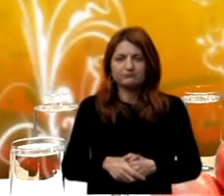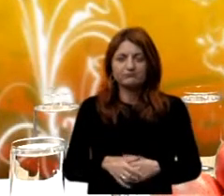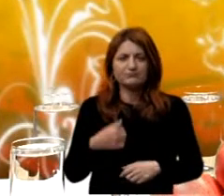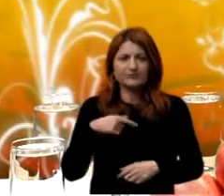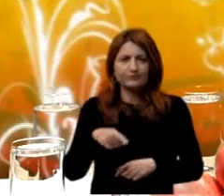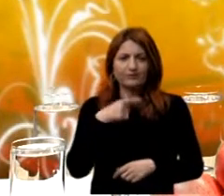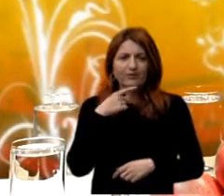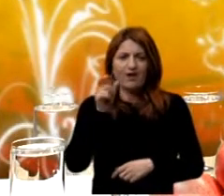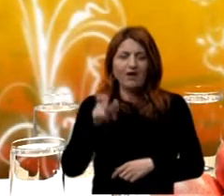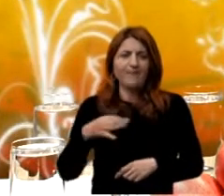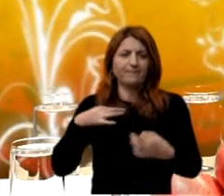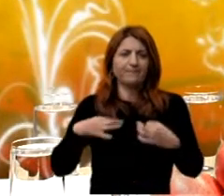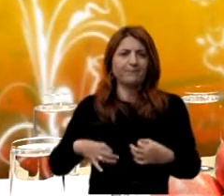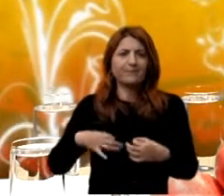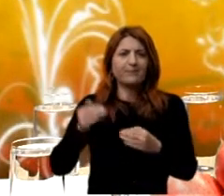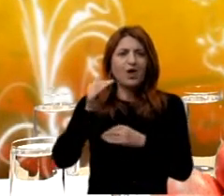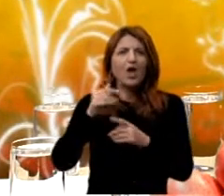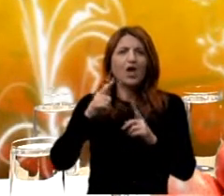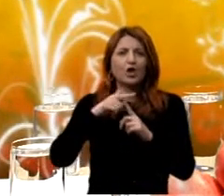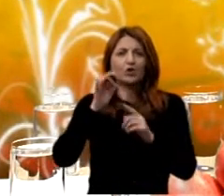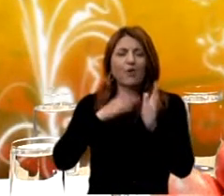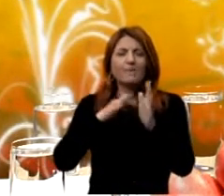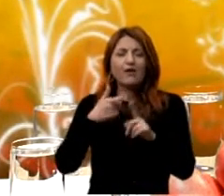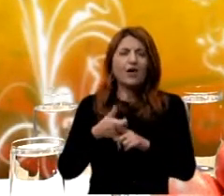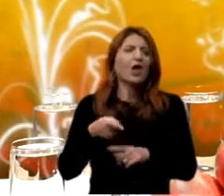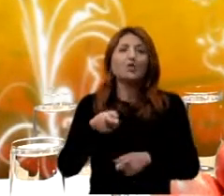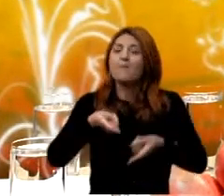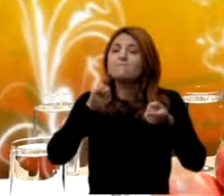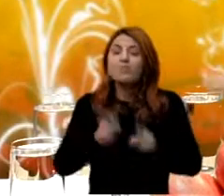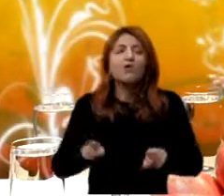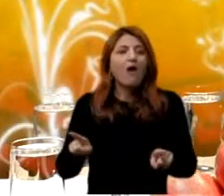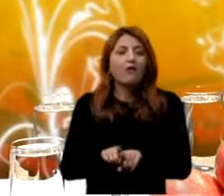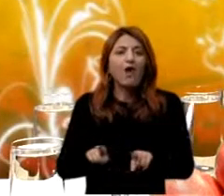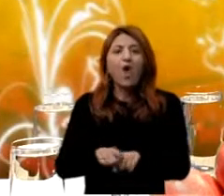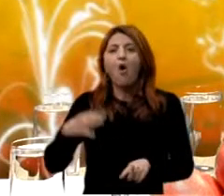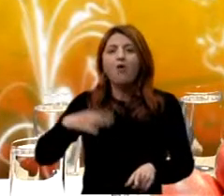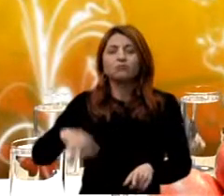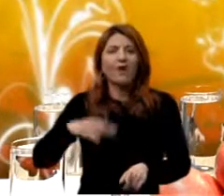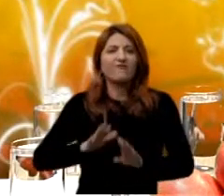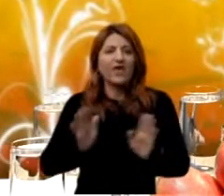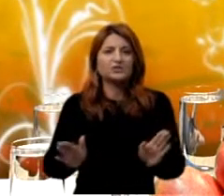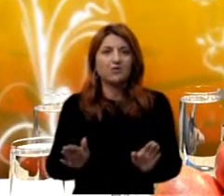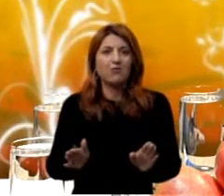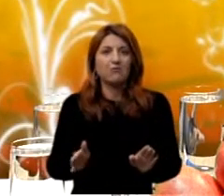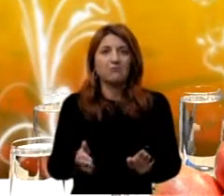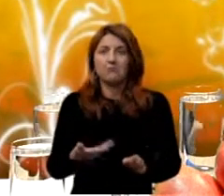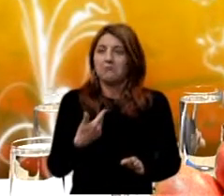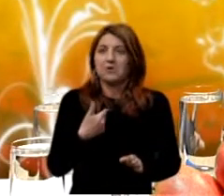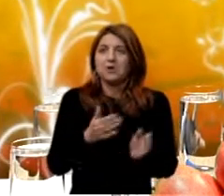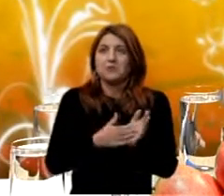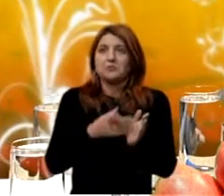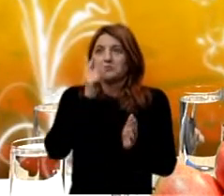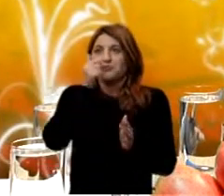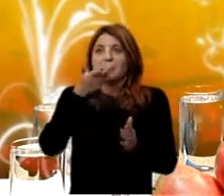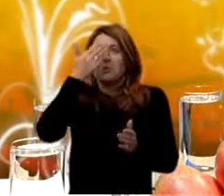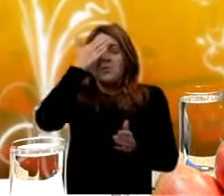Tome Kroksandić, da bi to trebalo biti obvezno te osobe, jer one ne trebaju znati. One ni ne